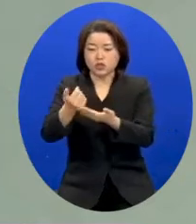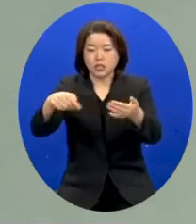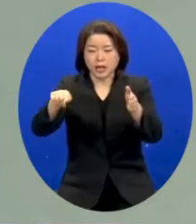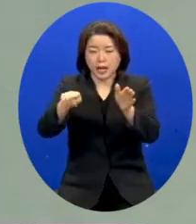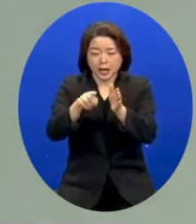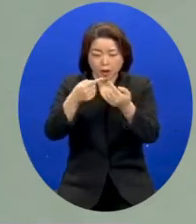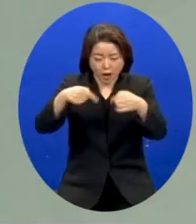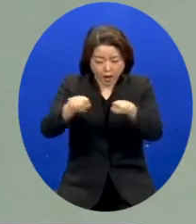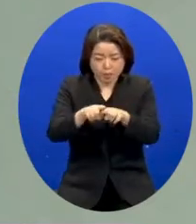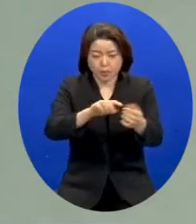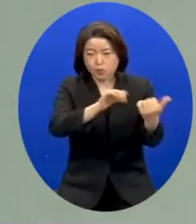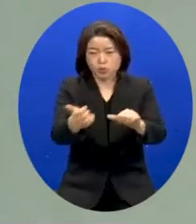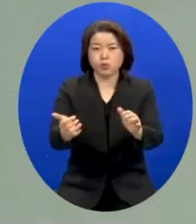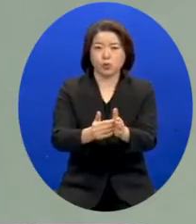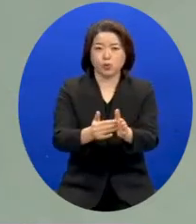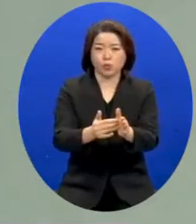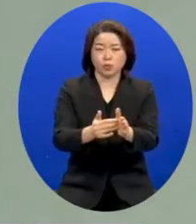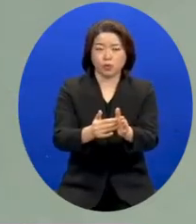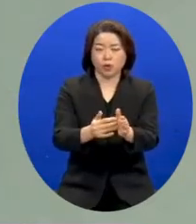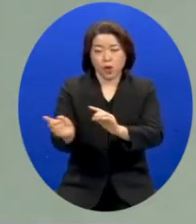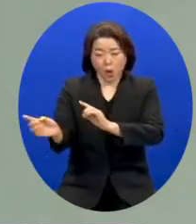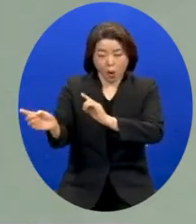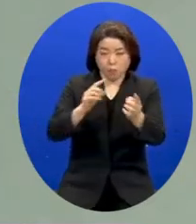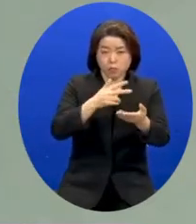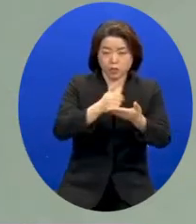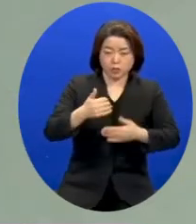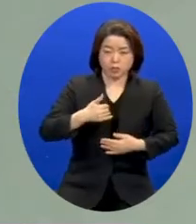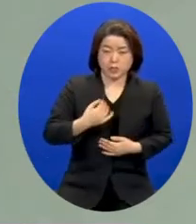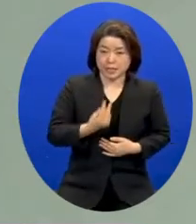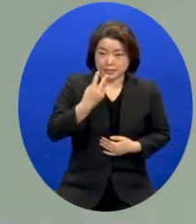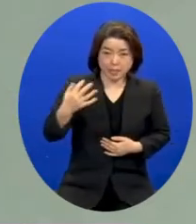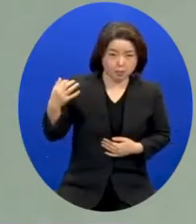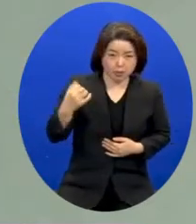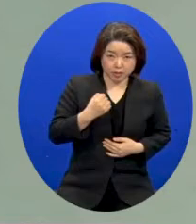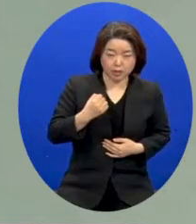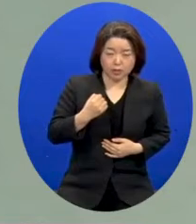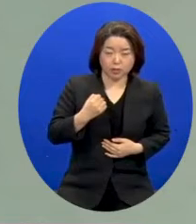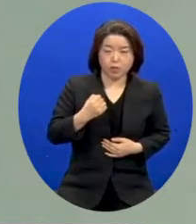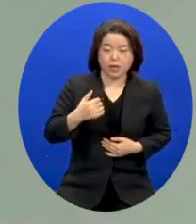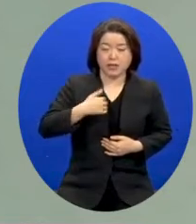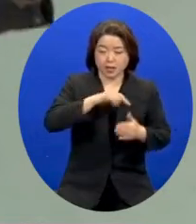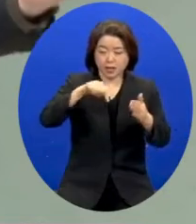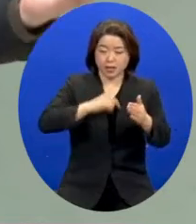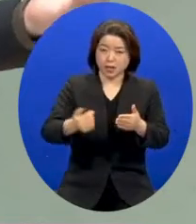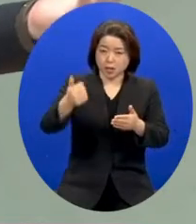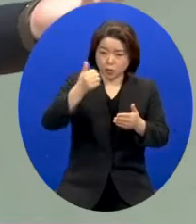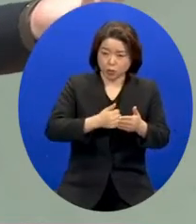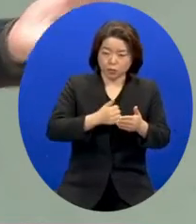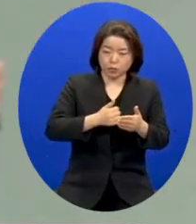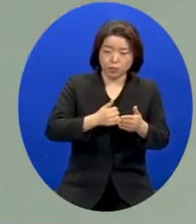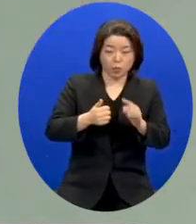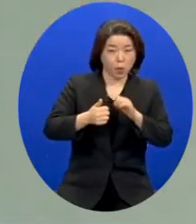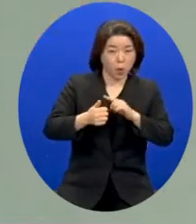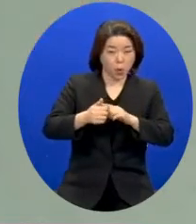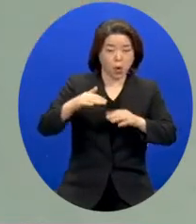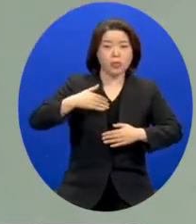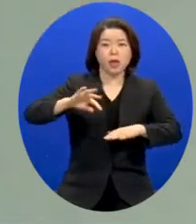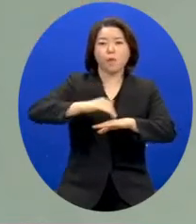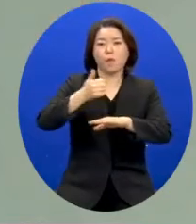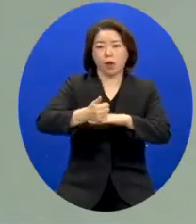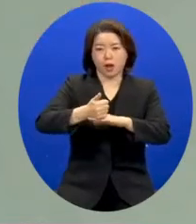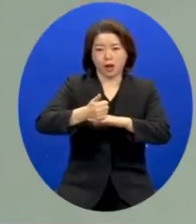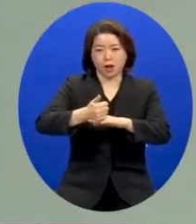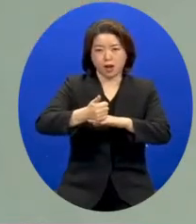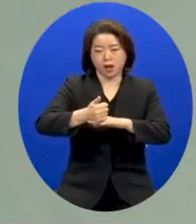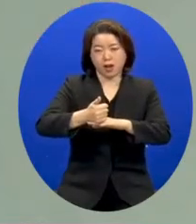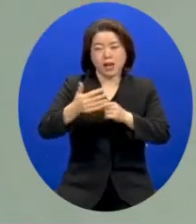주 예수님께서, 부활의 주님이 우리의 생명이 되셔서 우리 안에 오셨고 그분은 우리의 왕이세요.